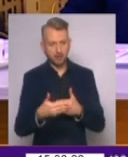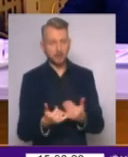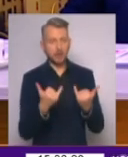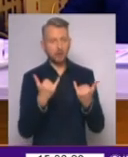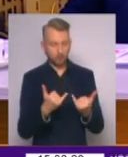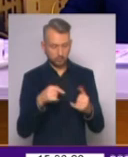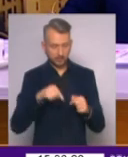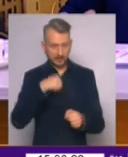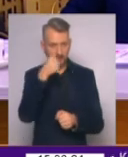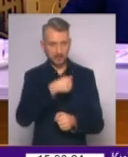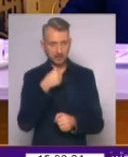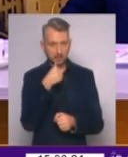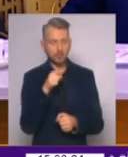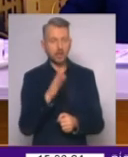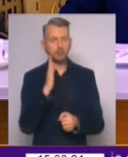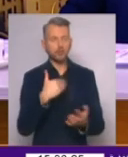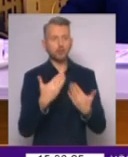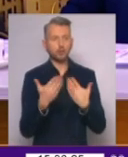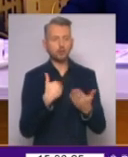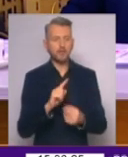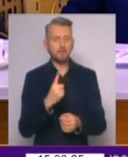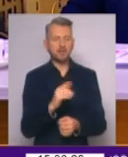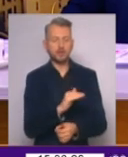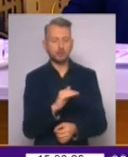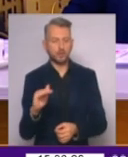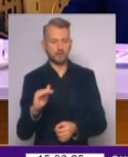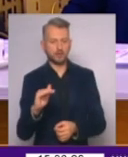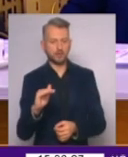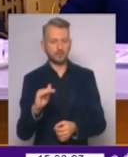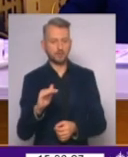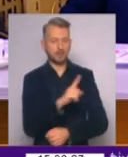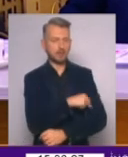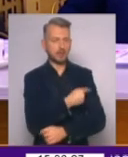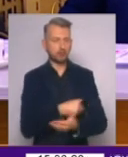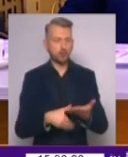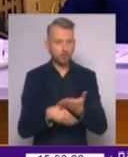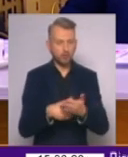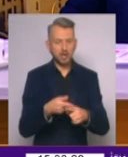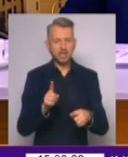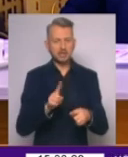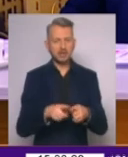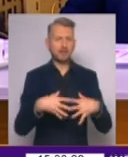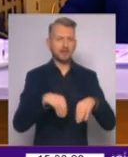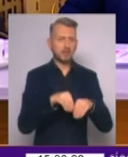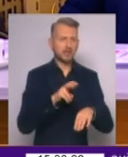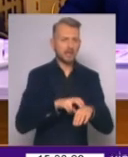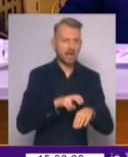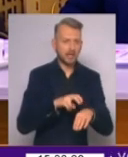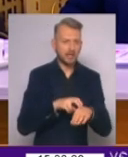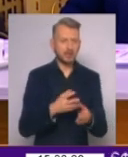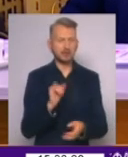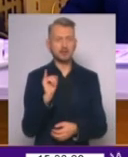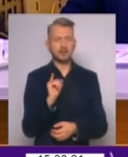На сьогоднішній рік вона буде стосуватися первинної ланки медичної допомоги. Це, власне, так звані сімейні лікарі.